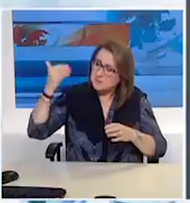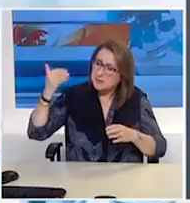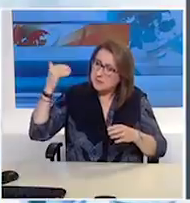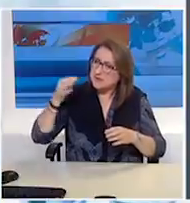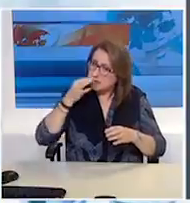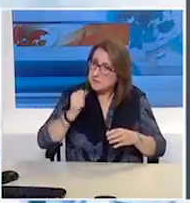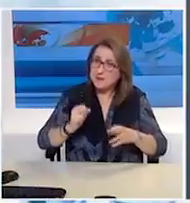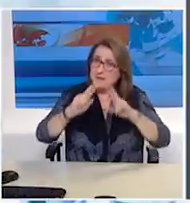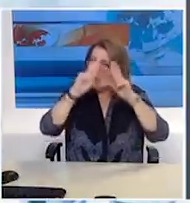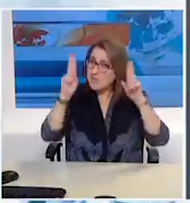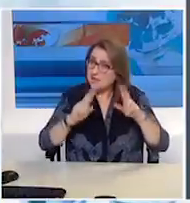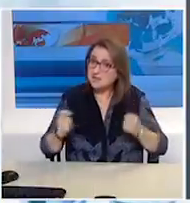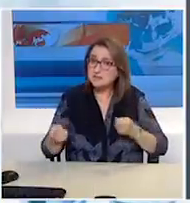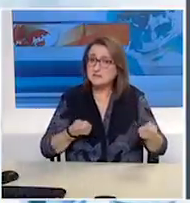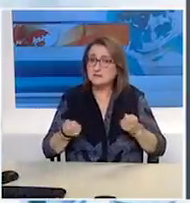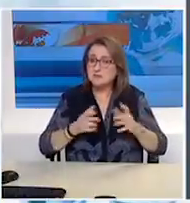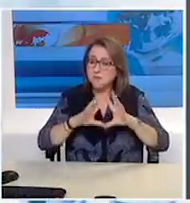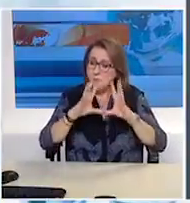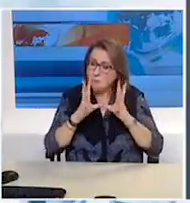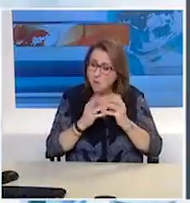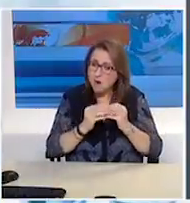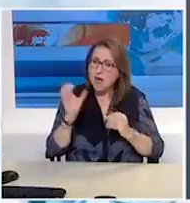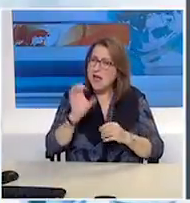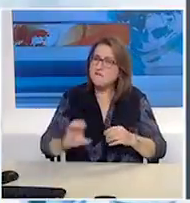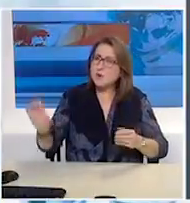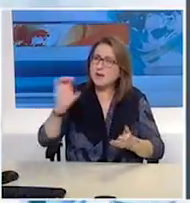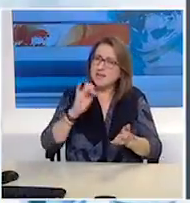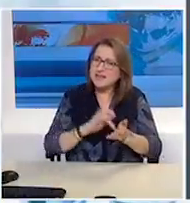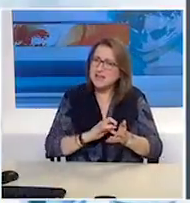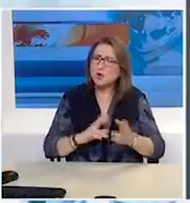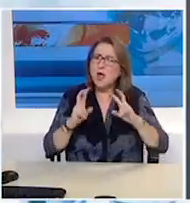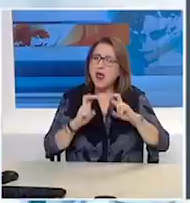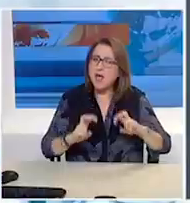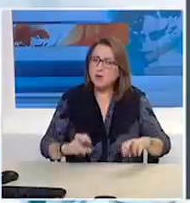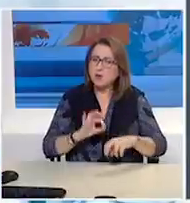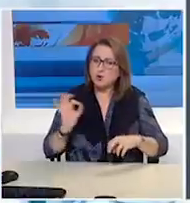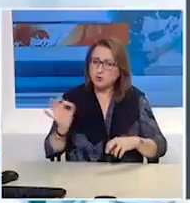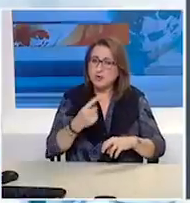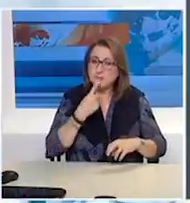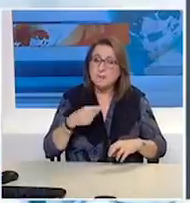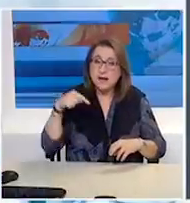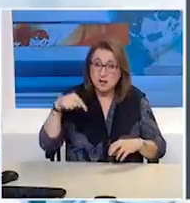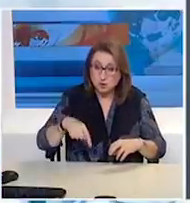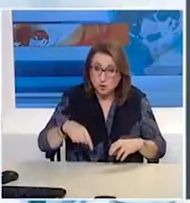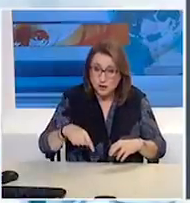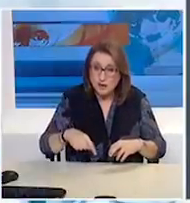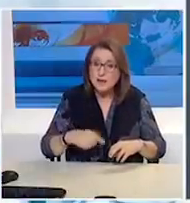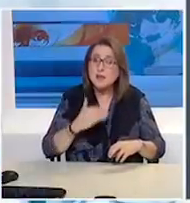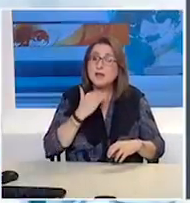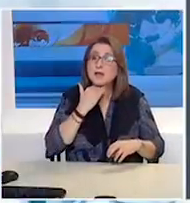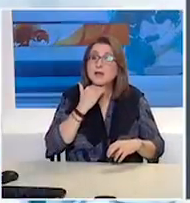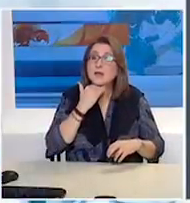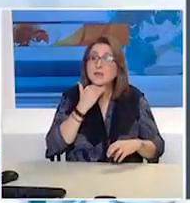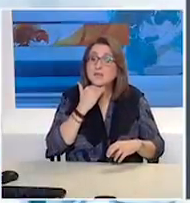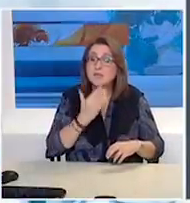διεθνείς οργανισμούς και από το Ευρωπαϊκό Κέντρο Ελέγχου και Πρόληψης Νοσημάτων. Αυτή τη στιγμή δεν μπορεί να χρησιμοποιηθεί